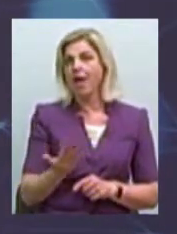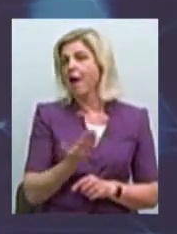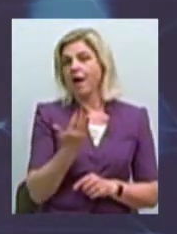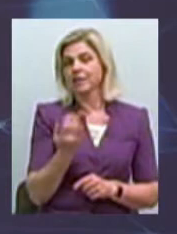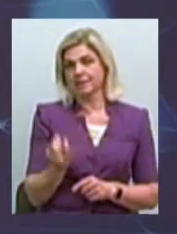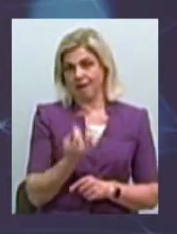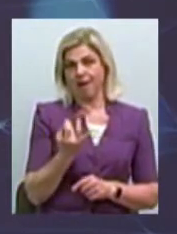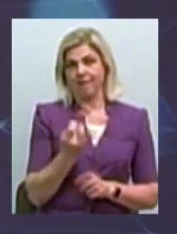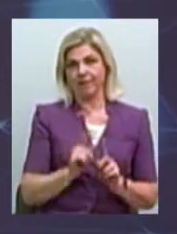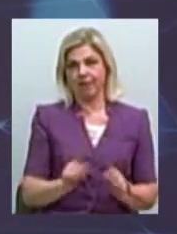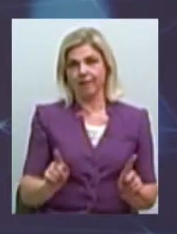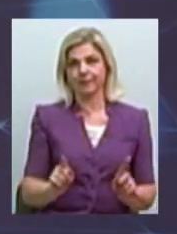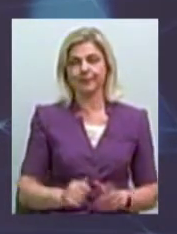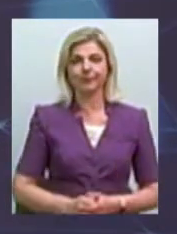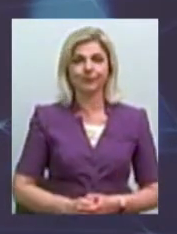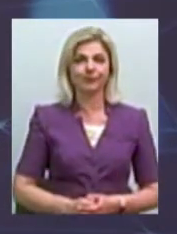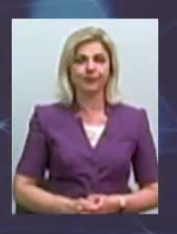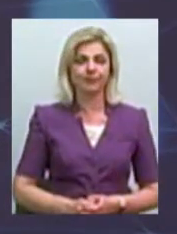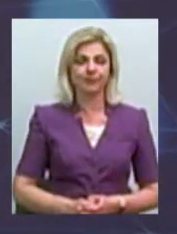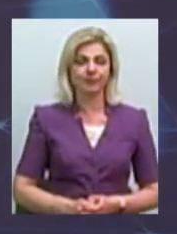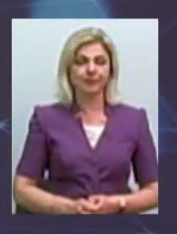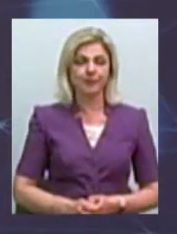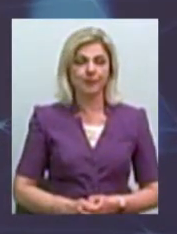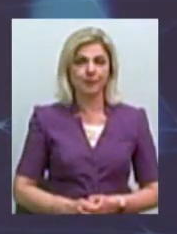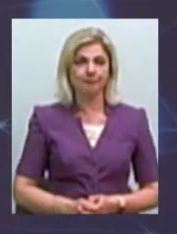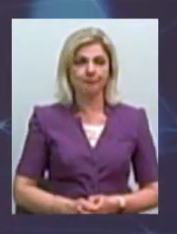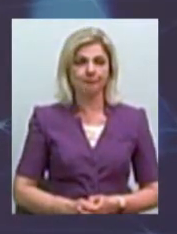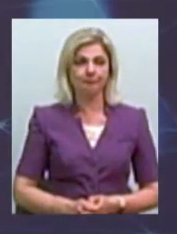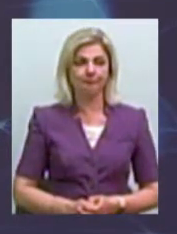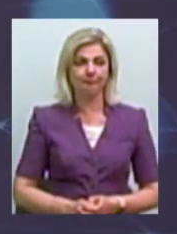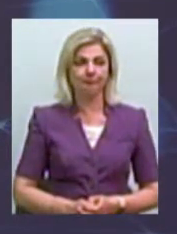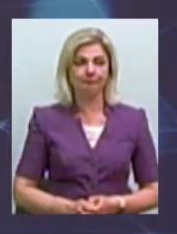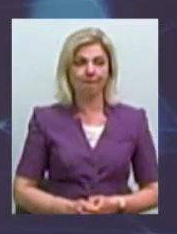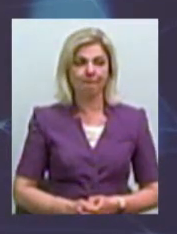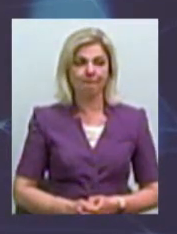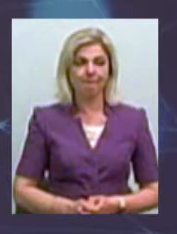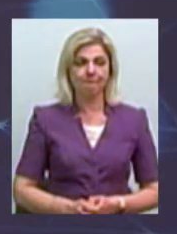даним. Тому, якщо... Яка цікавиться саме буряком, так? Якщо